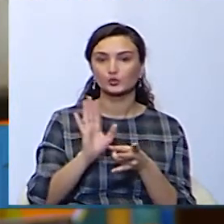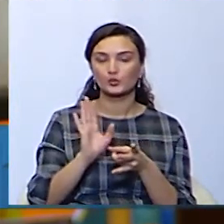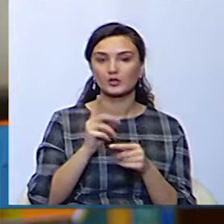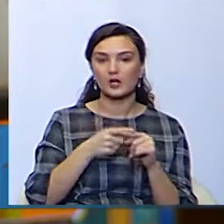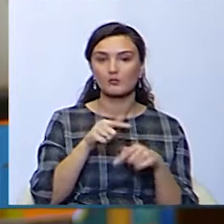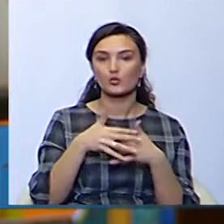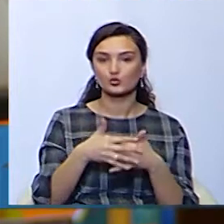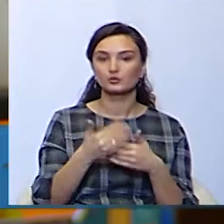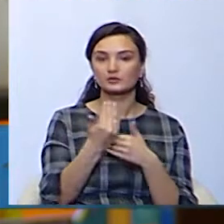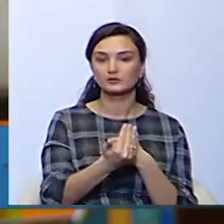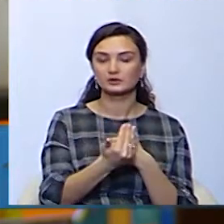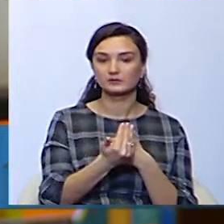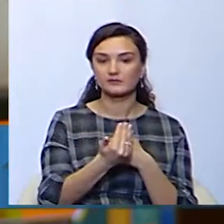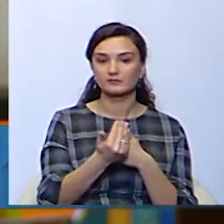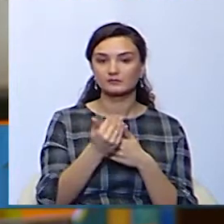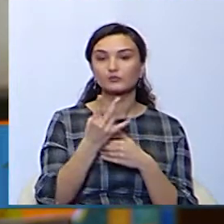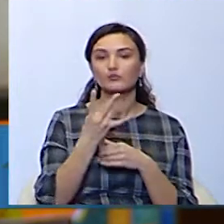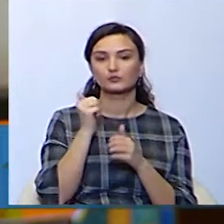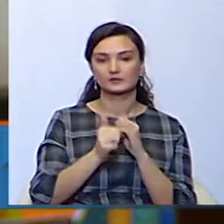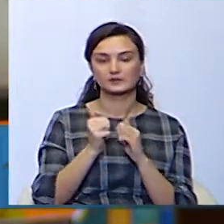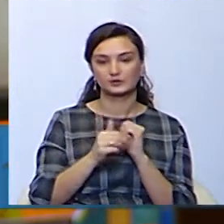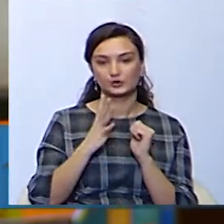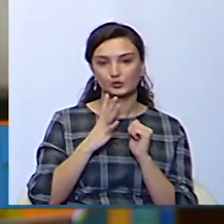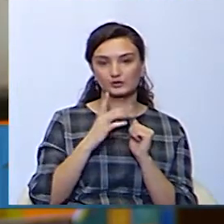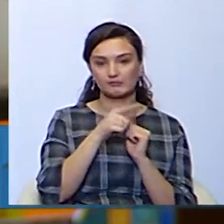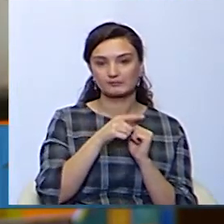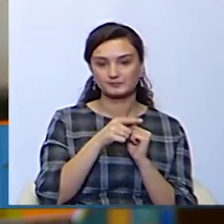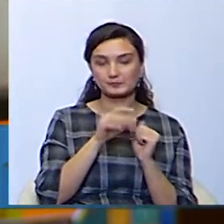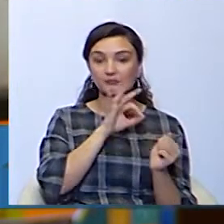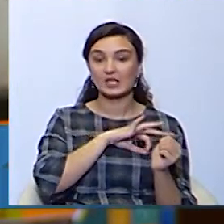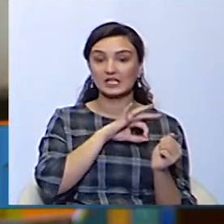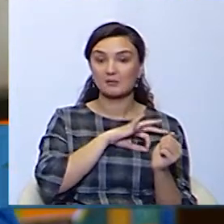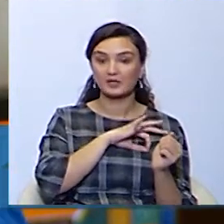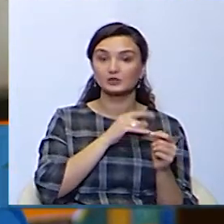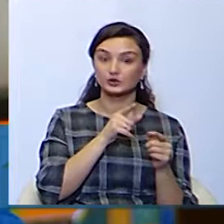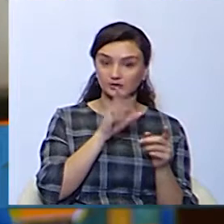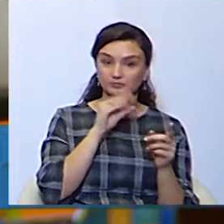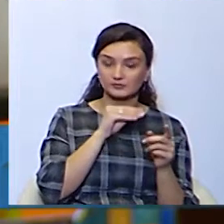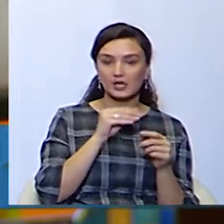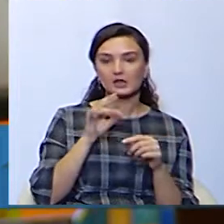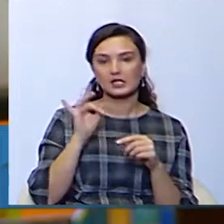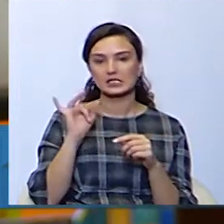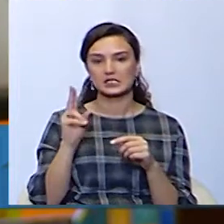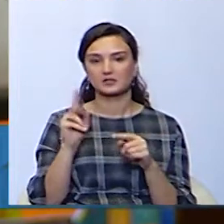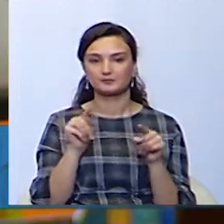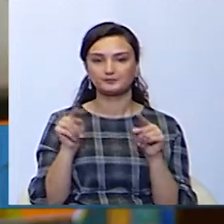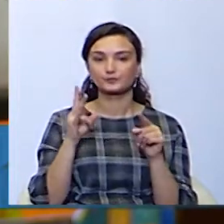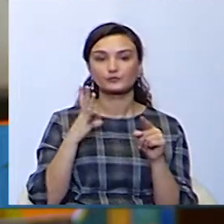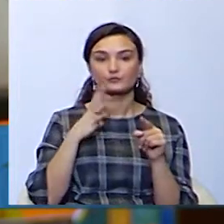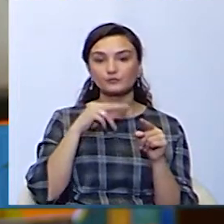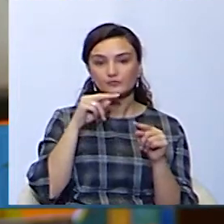არა ამ ორსულისათვის. ანუ ყოველთვის უნდა იყოს აწონილი სარგებელი და რისკი, ან ჩაერთოს ის პრეპარატები, რომელიც